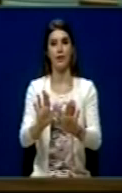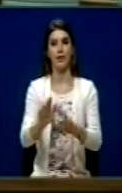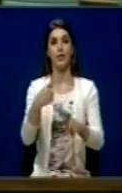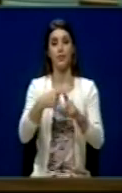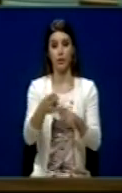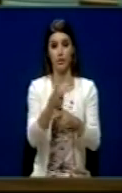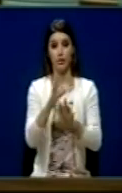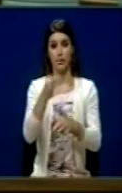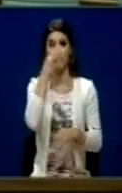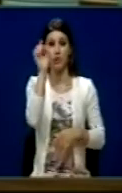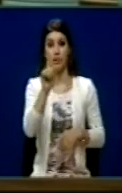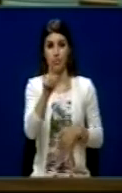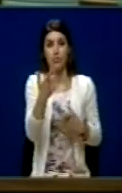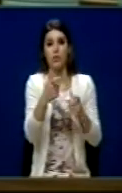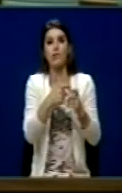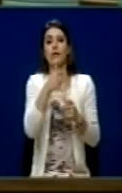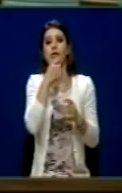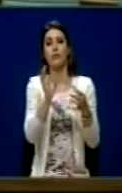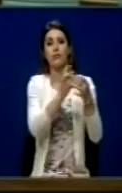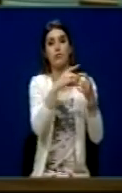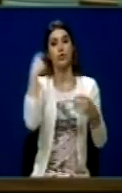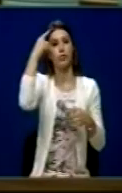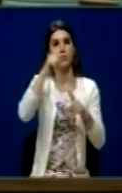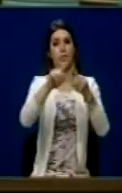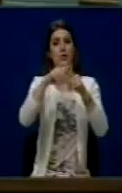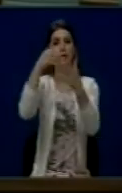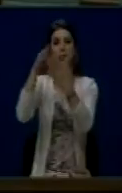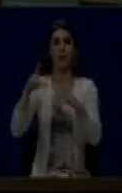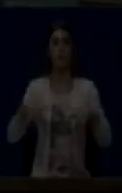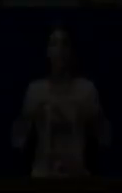pa denjë për vete, natyreshtë nuk mund të jetë i mië dhe i denjë për shqiptarës që jetë o njështë. Një falë ndërë.